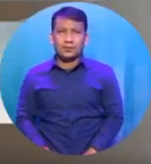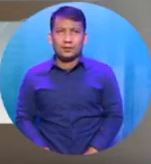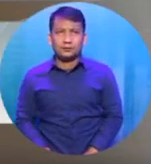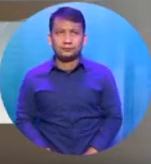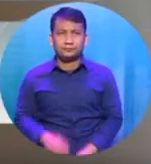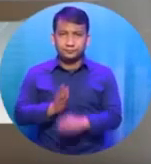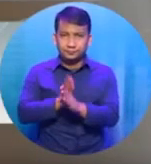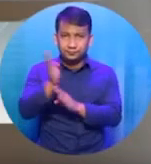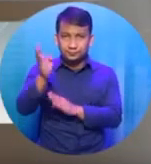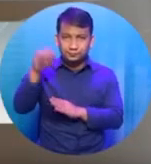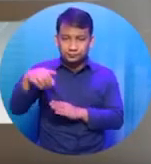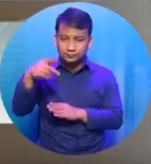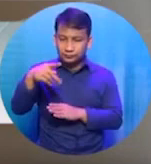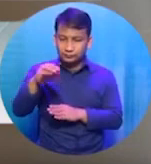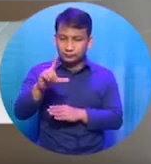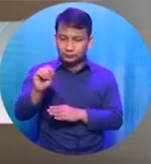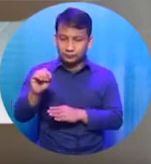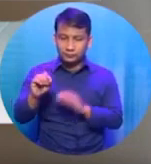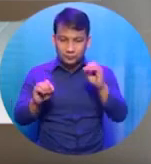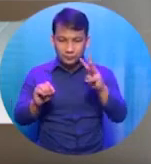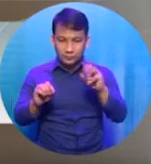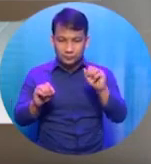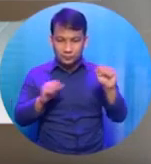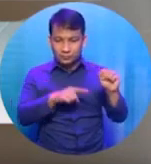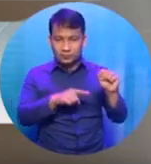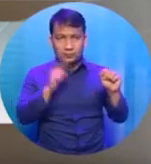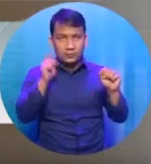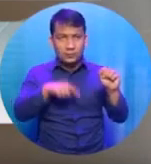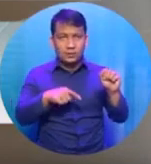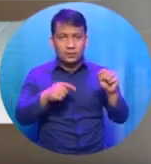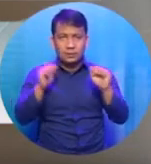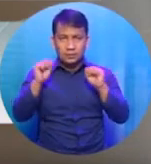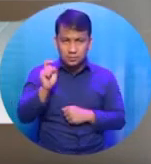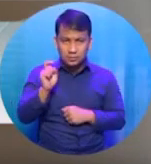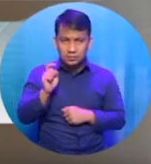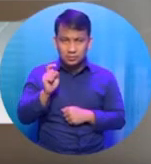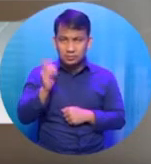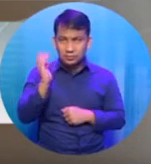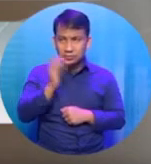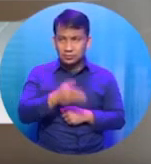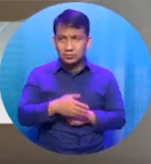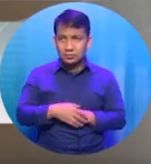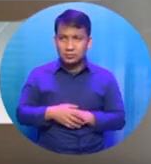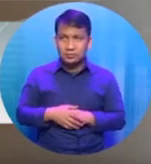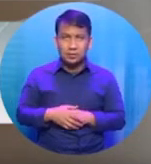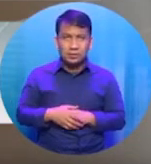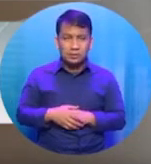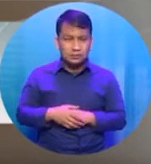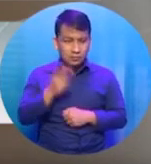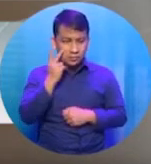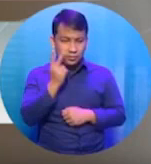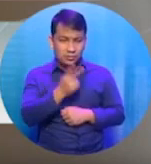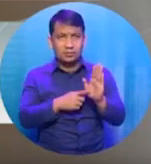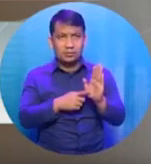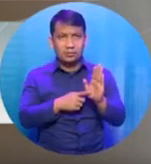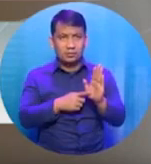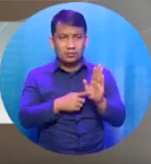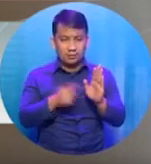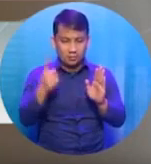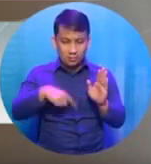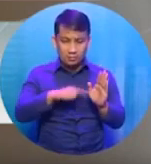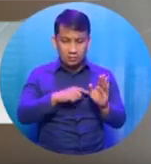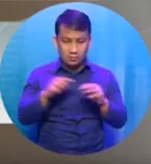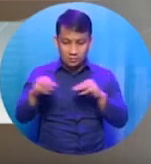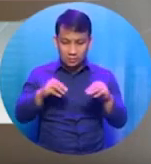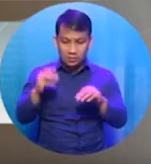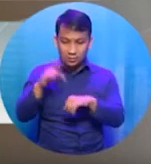ko po dito, dediretso po kami sa Polo OWA at tingin ko naman na lalo tong bibilisan ang aksyon pag napansin na po nila na kami na